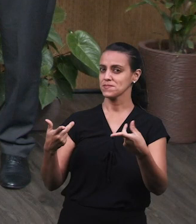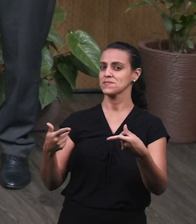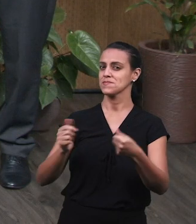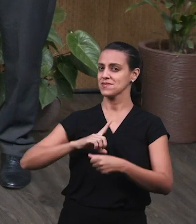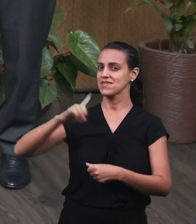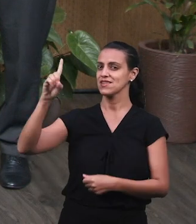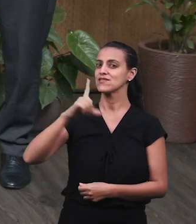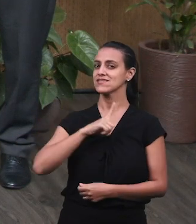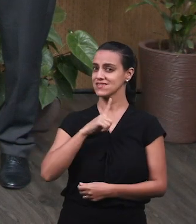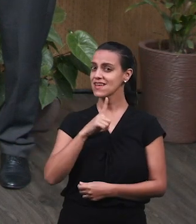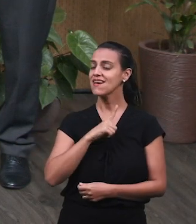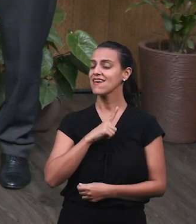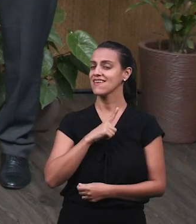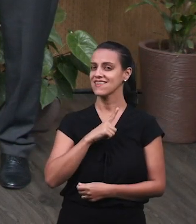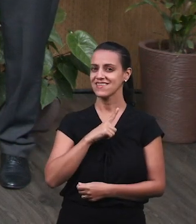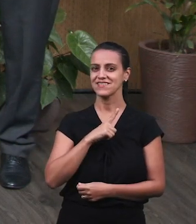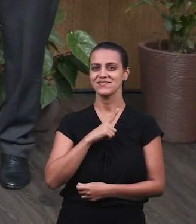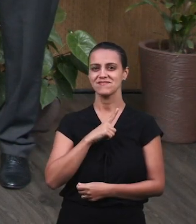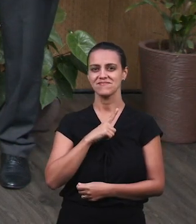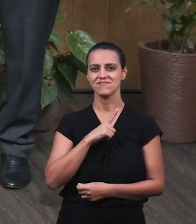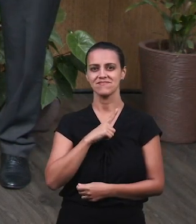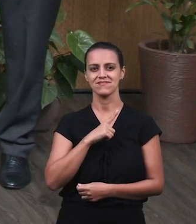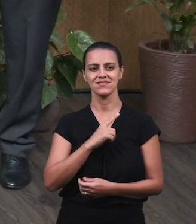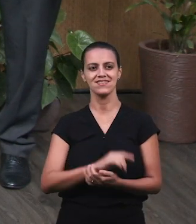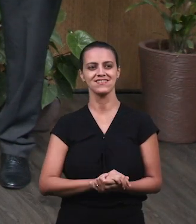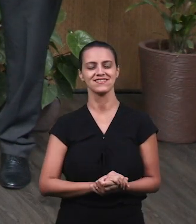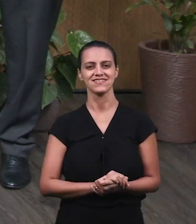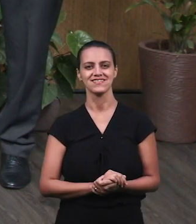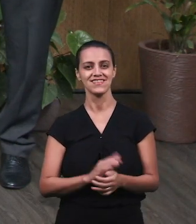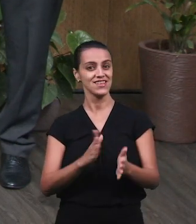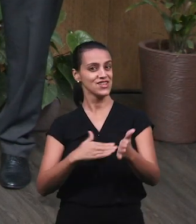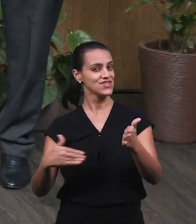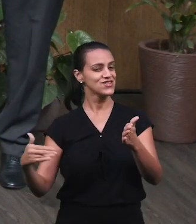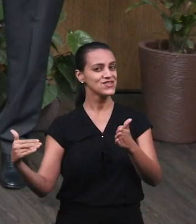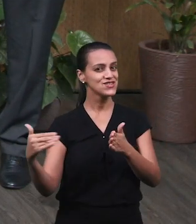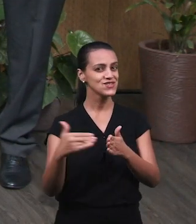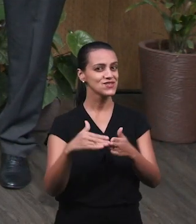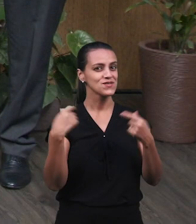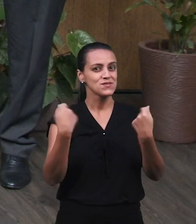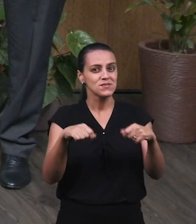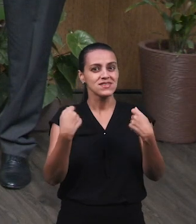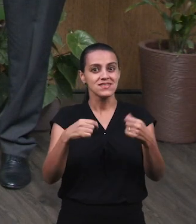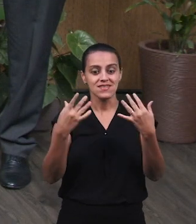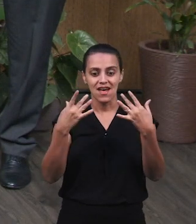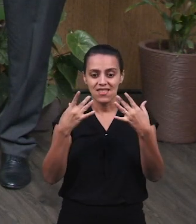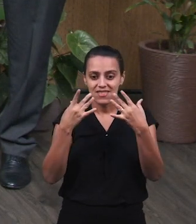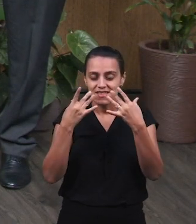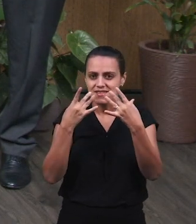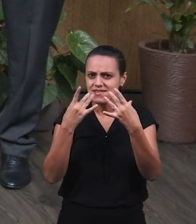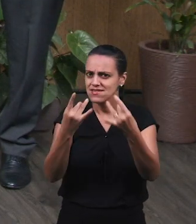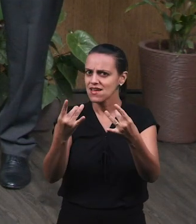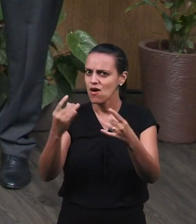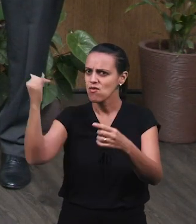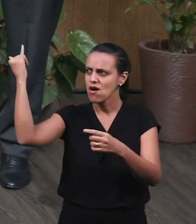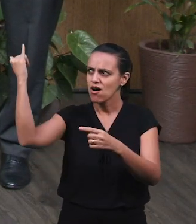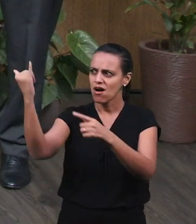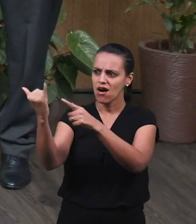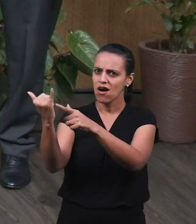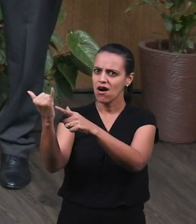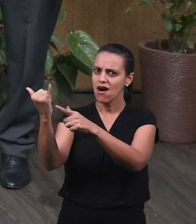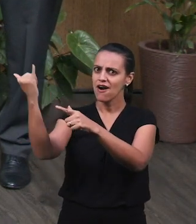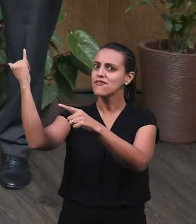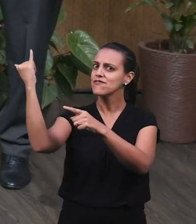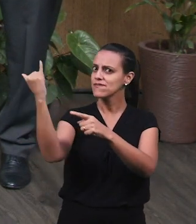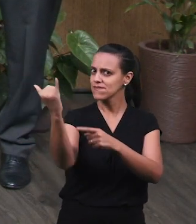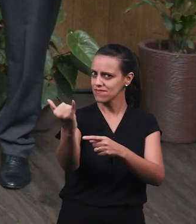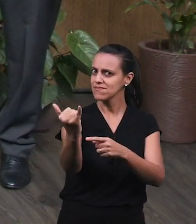tous doivent faire attention dans ce message pour faire